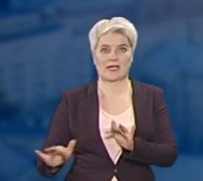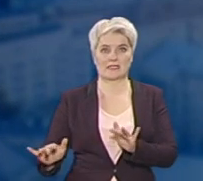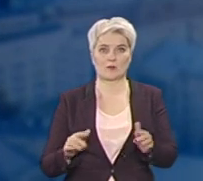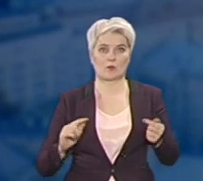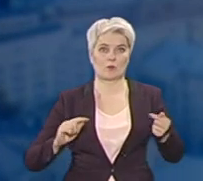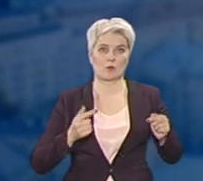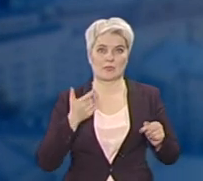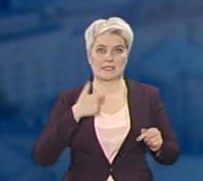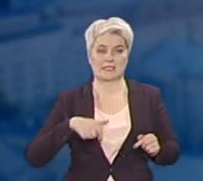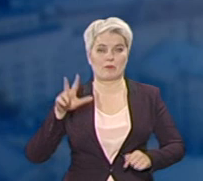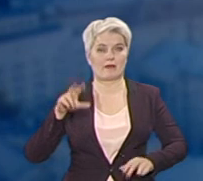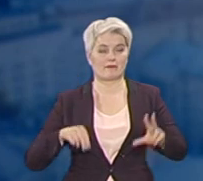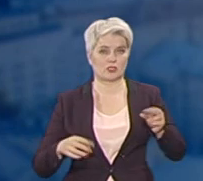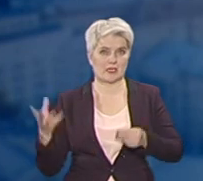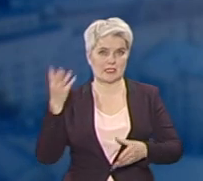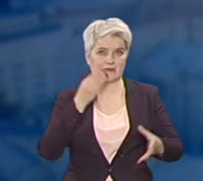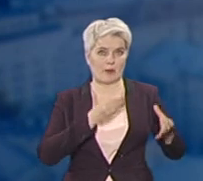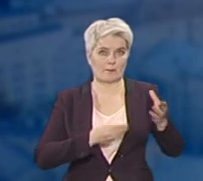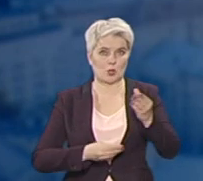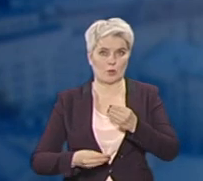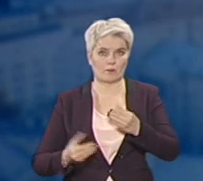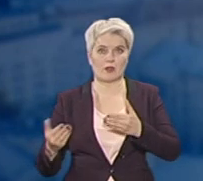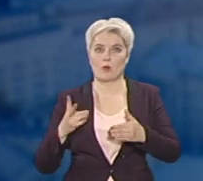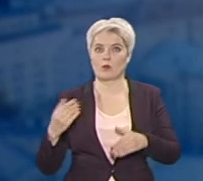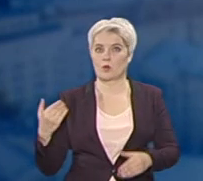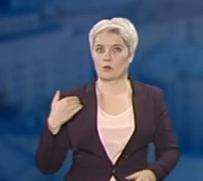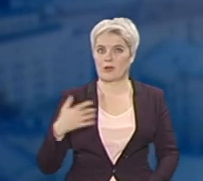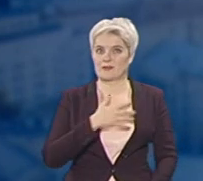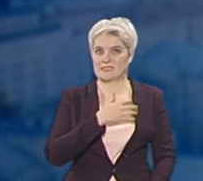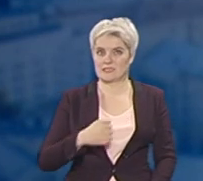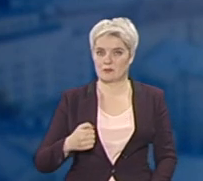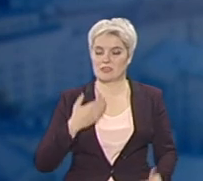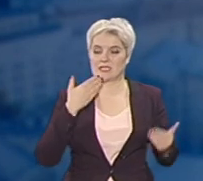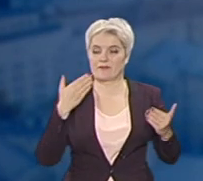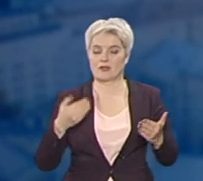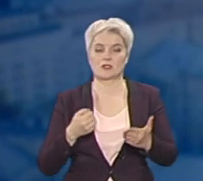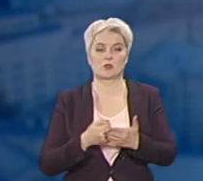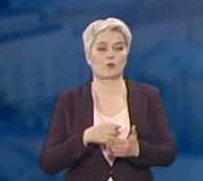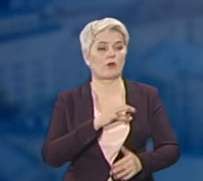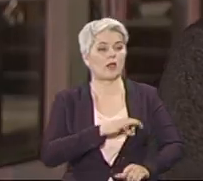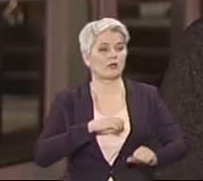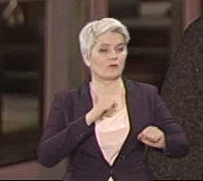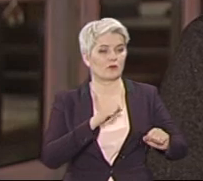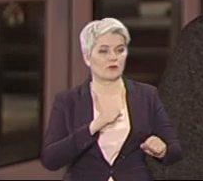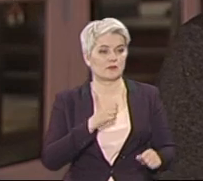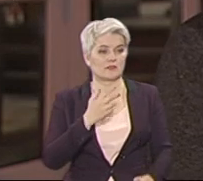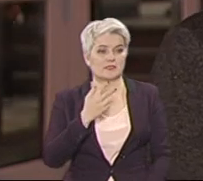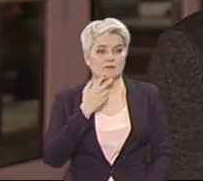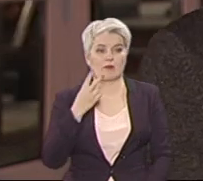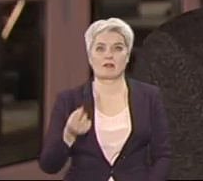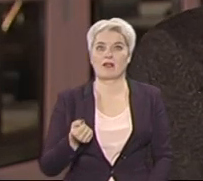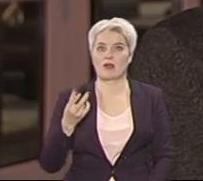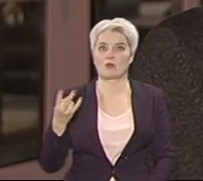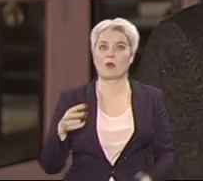вважає сфабрикованою. Якщо недоторканність з неї таки знімуть, звертатиметься до адвокатів. Аж смішно, наскільки